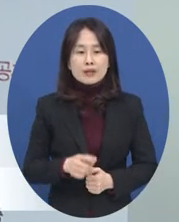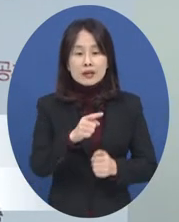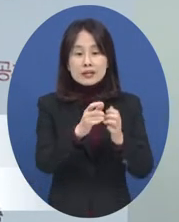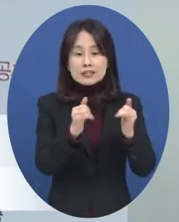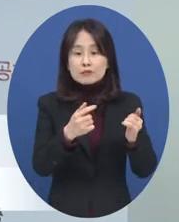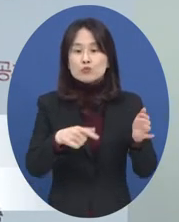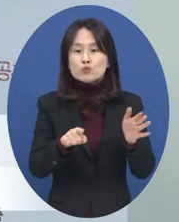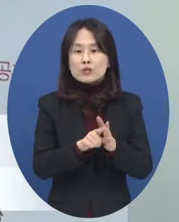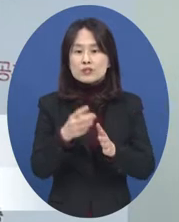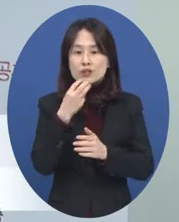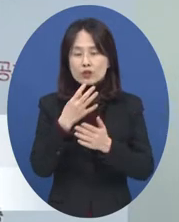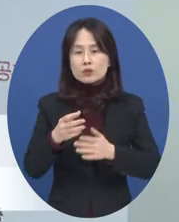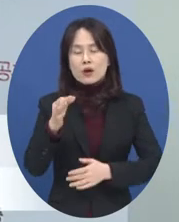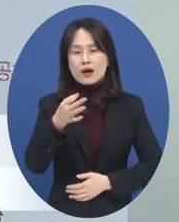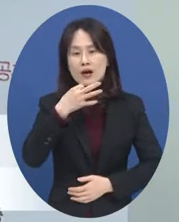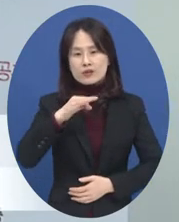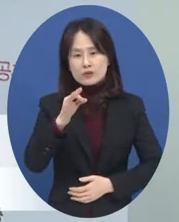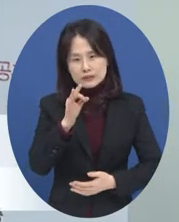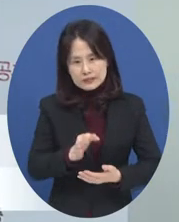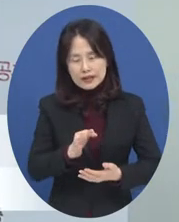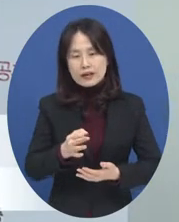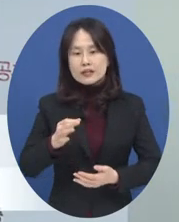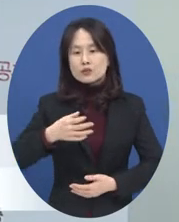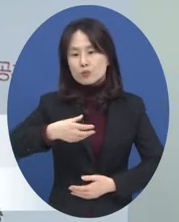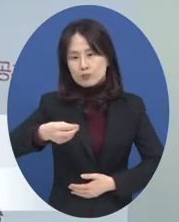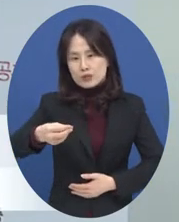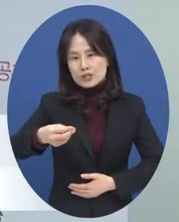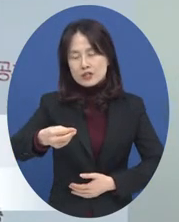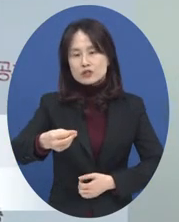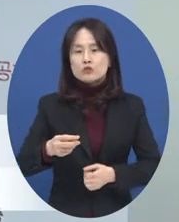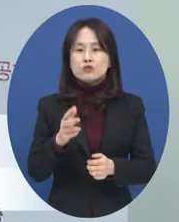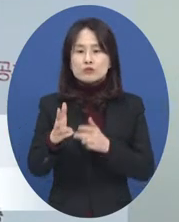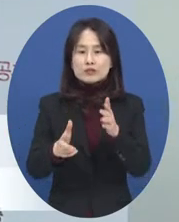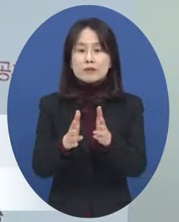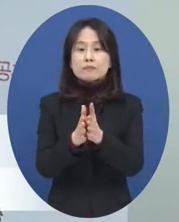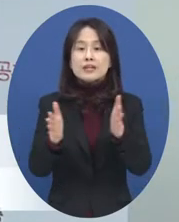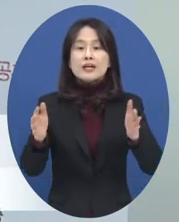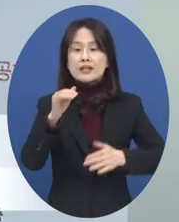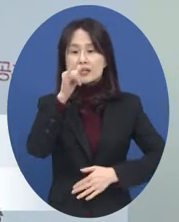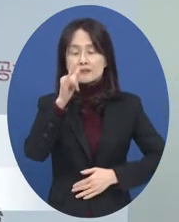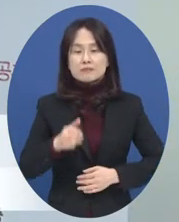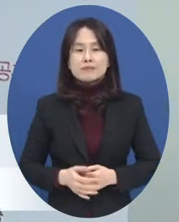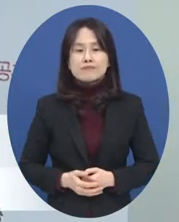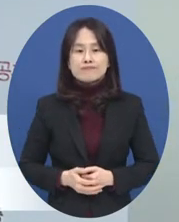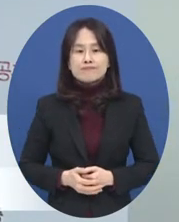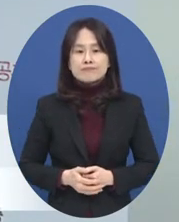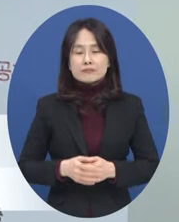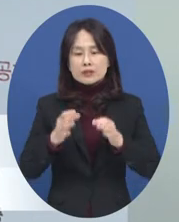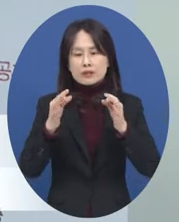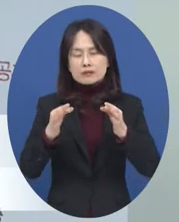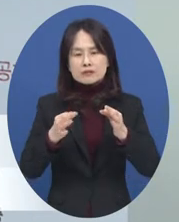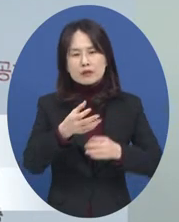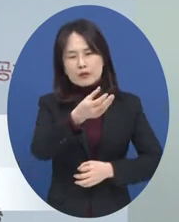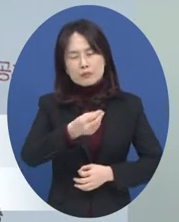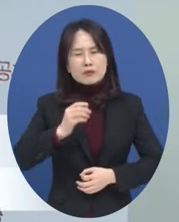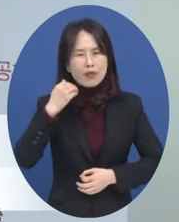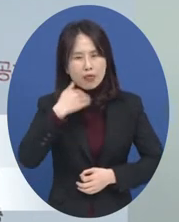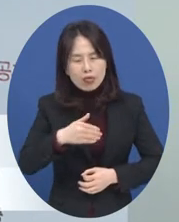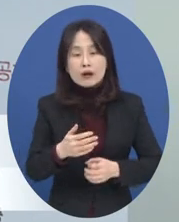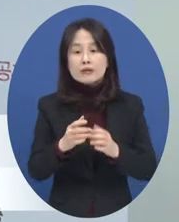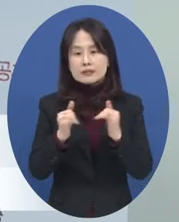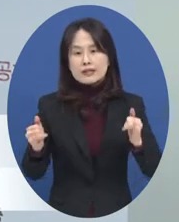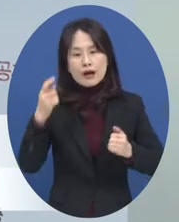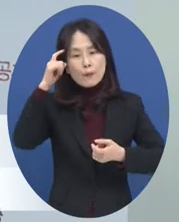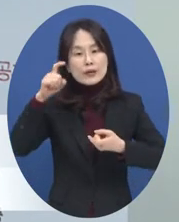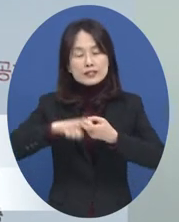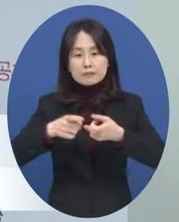위해 경기도가 저금리로 돈을 빌려주는 극저 신용대출 사업을 시행하고 있습니다. 은행 무턱이 높으신 분들은 관심